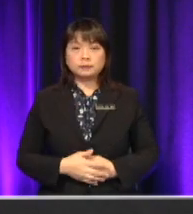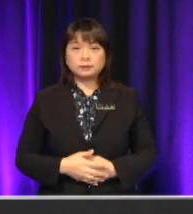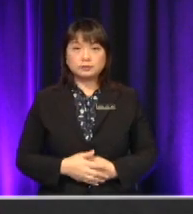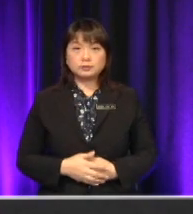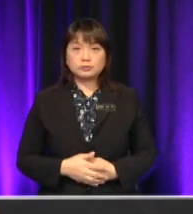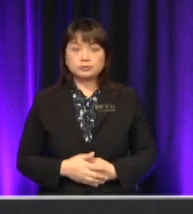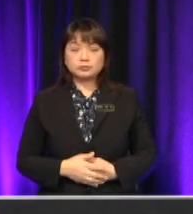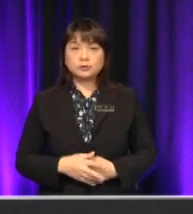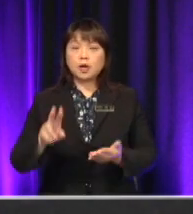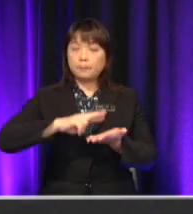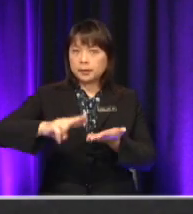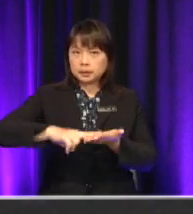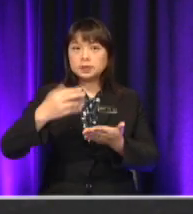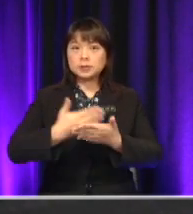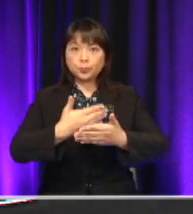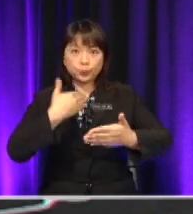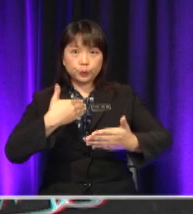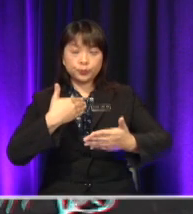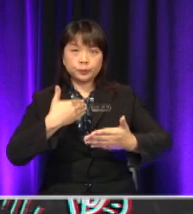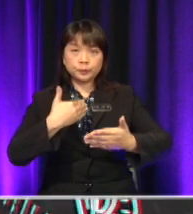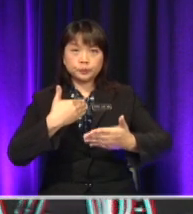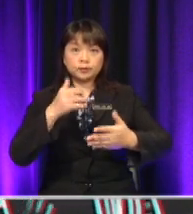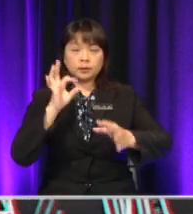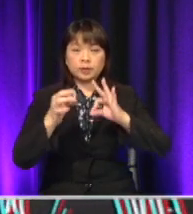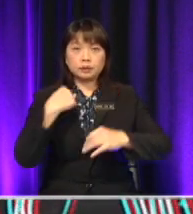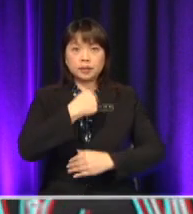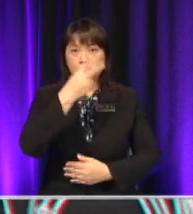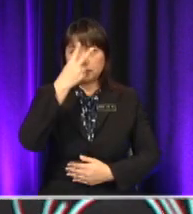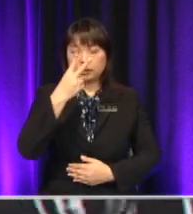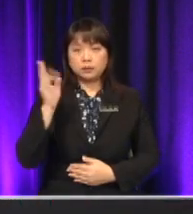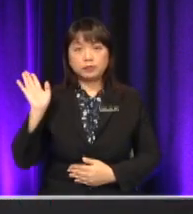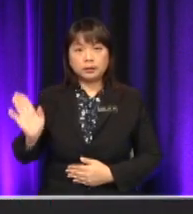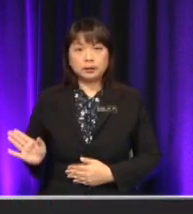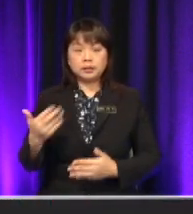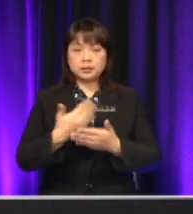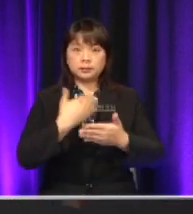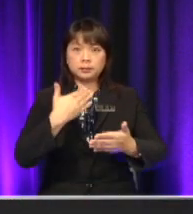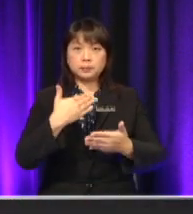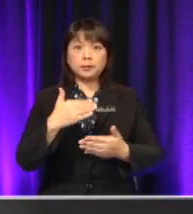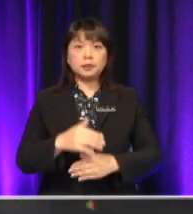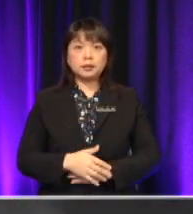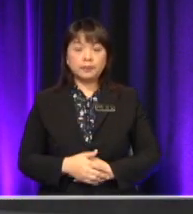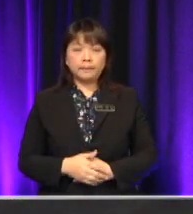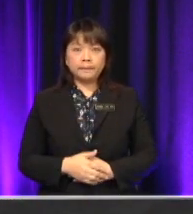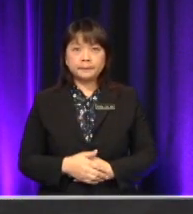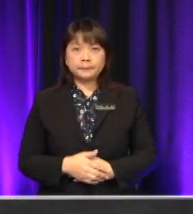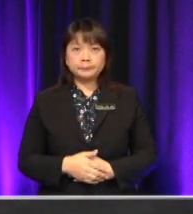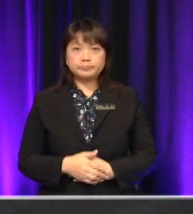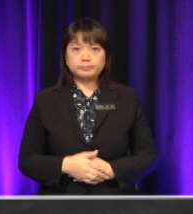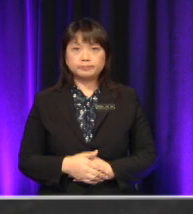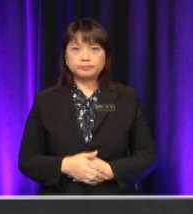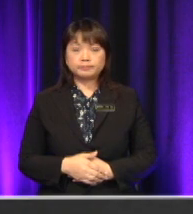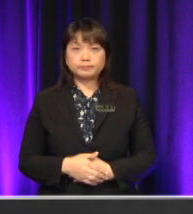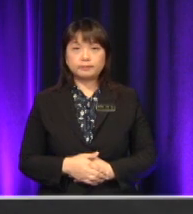bacaan sebelum skala vernier ni. Kalau kat sini kita tengok 3 kan? Ini adalah 3.5. 5. Okey, kita tulis sini 3.5.